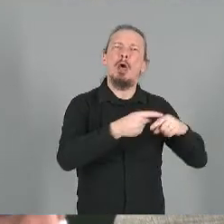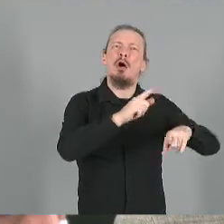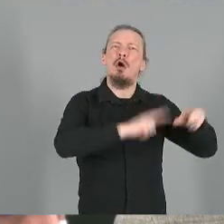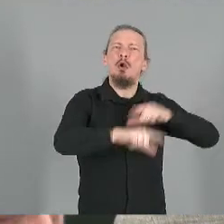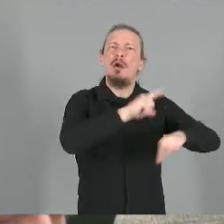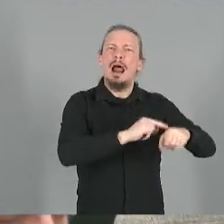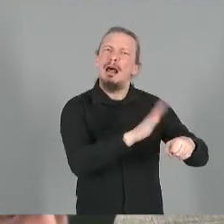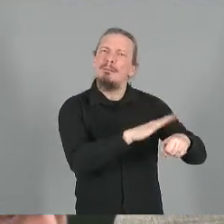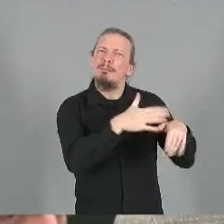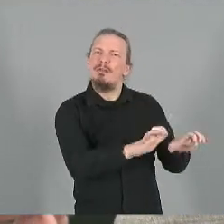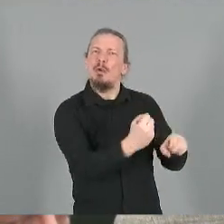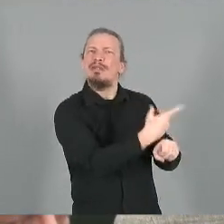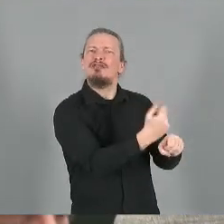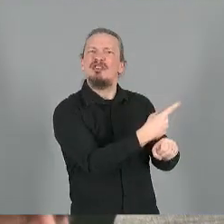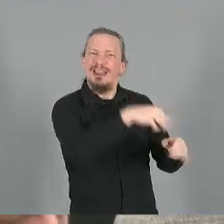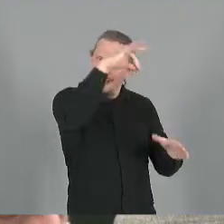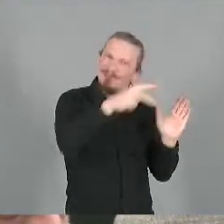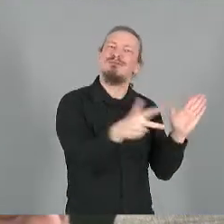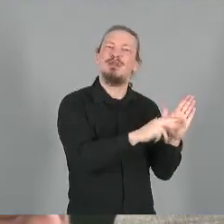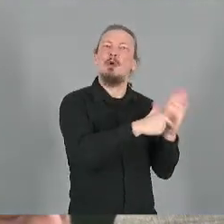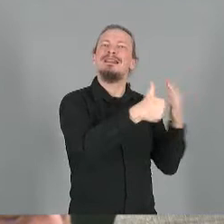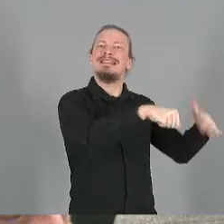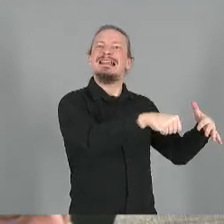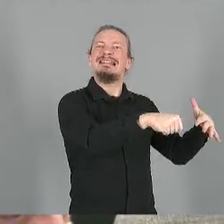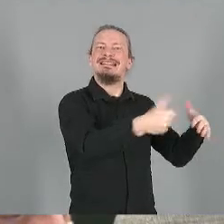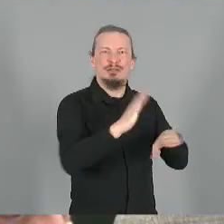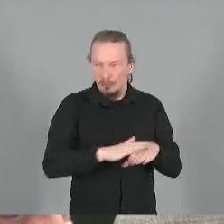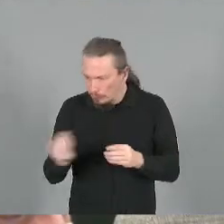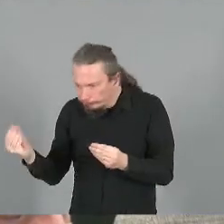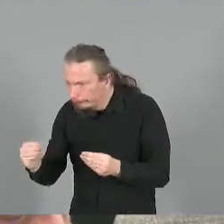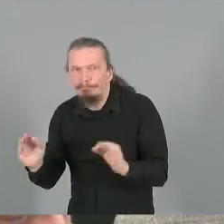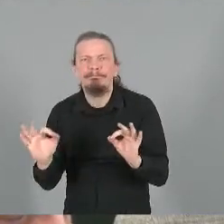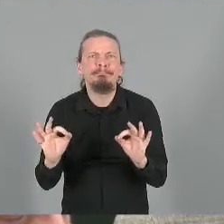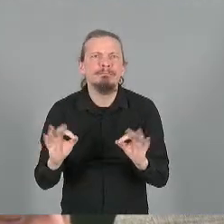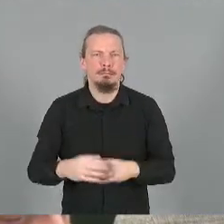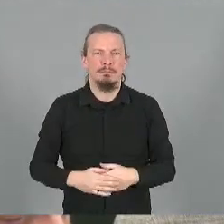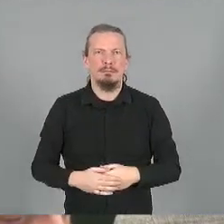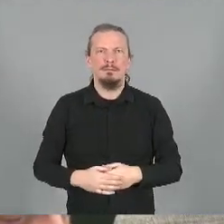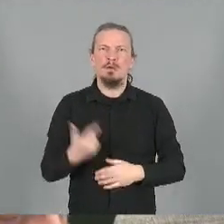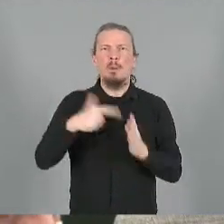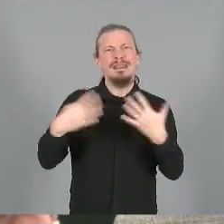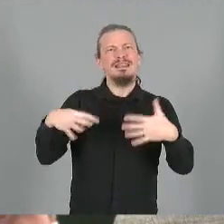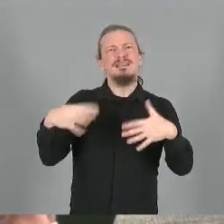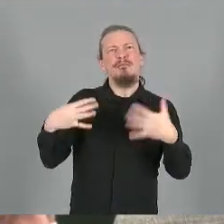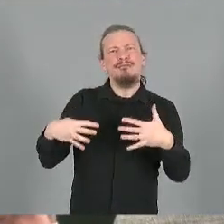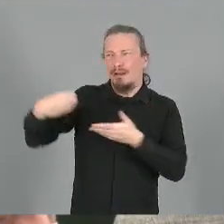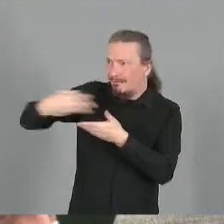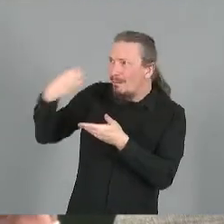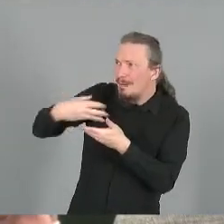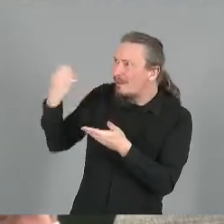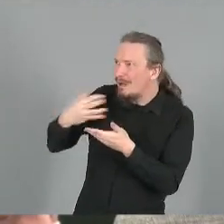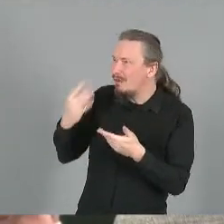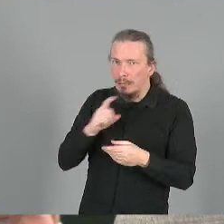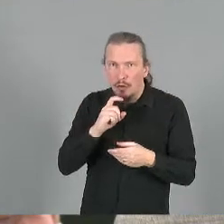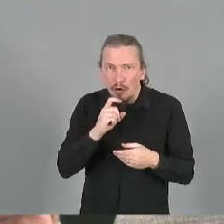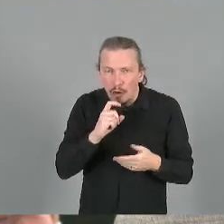adopté en 2016. Aucun bilan de ce PLP pour l'année 2019 n'a d'ailleurs encore été porté à la connaissance du Conseil métropolitain, mais